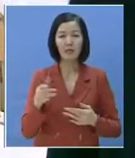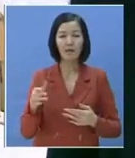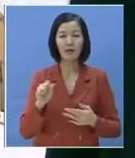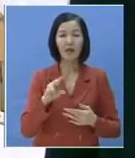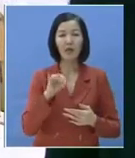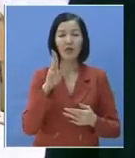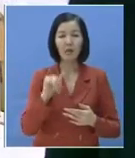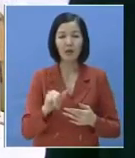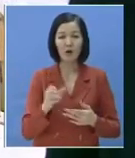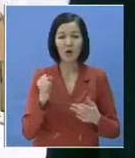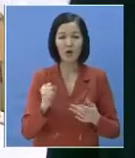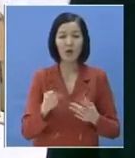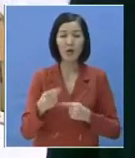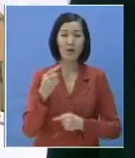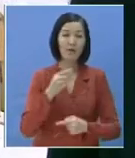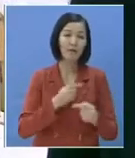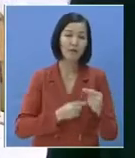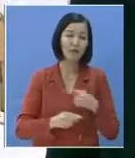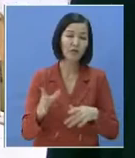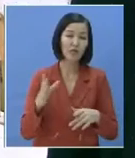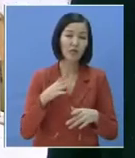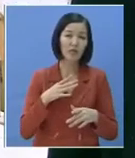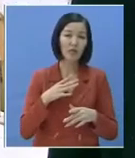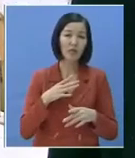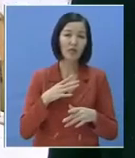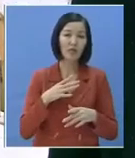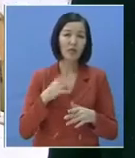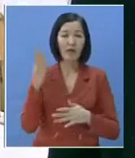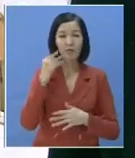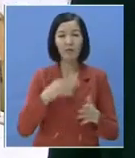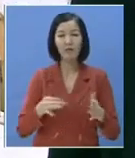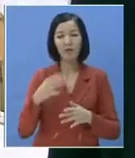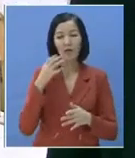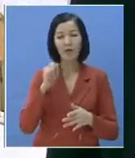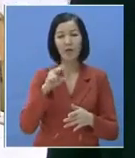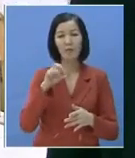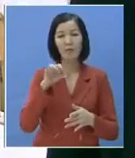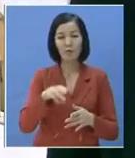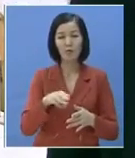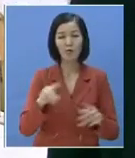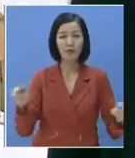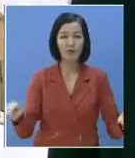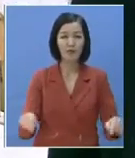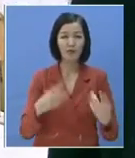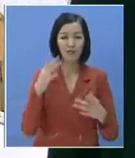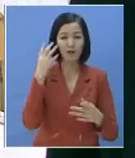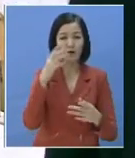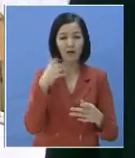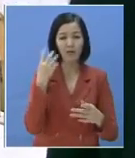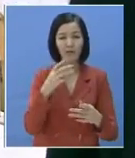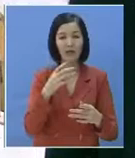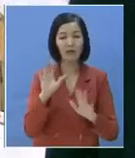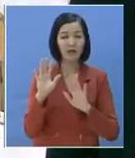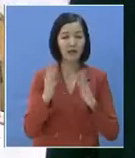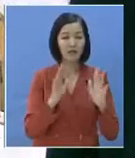И возвращение былой славы Алматинского апорта, возрождение яблоневых